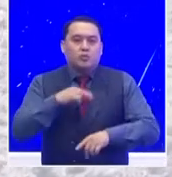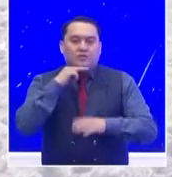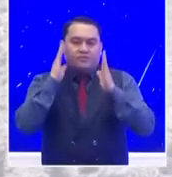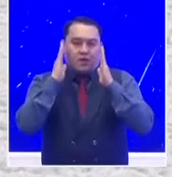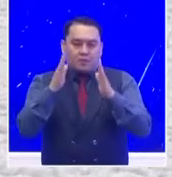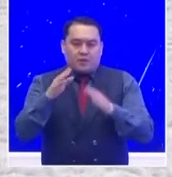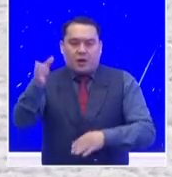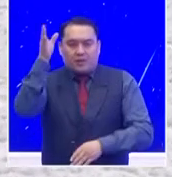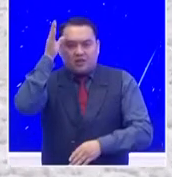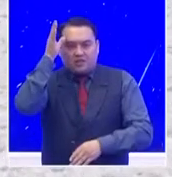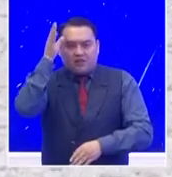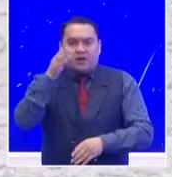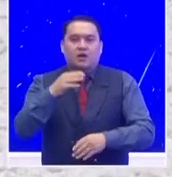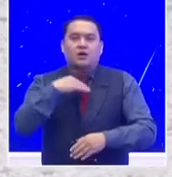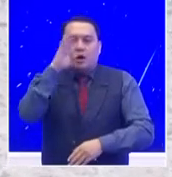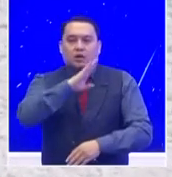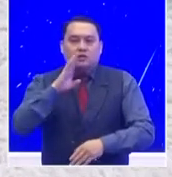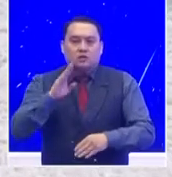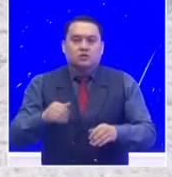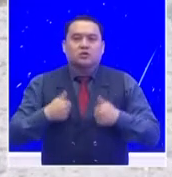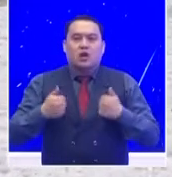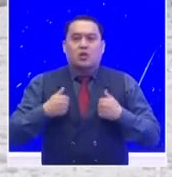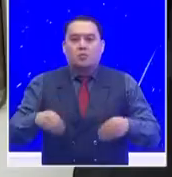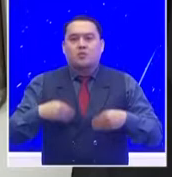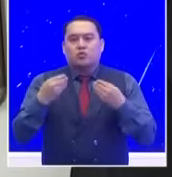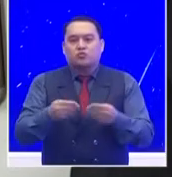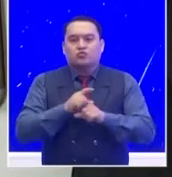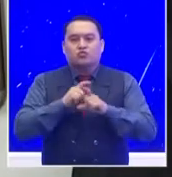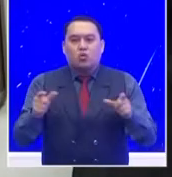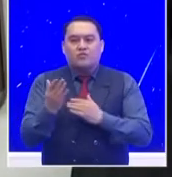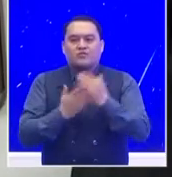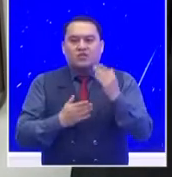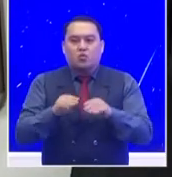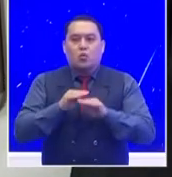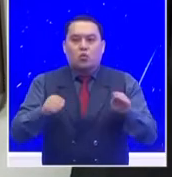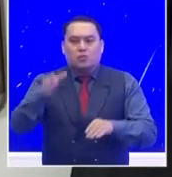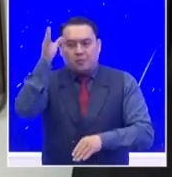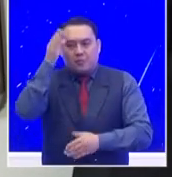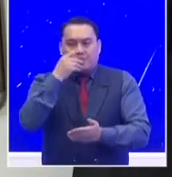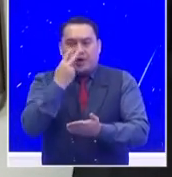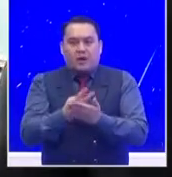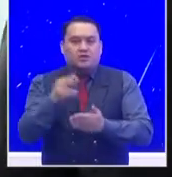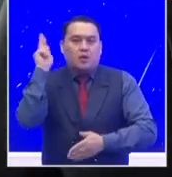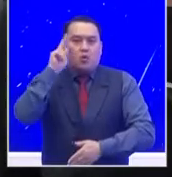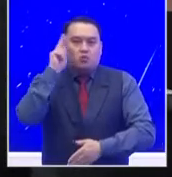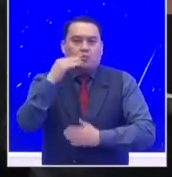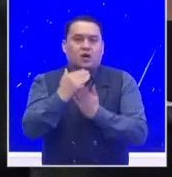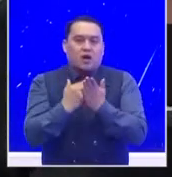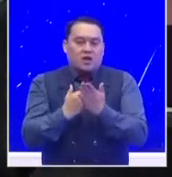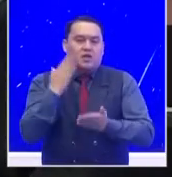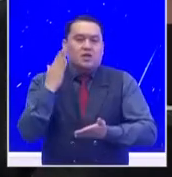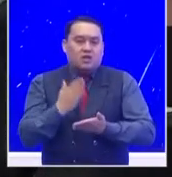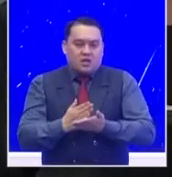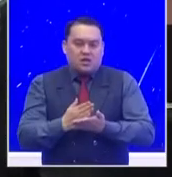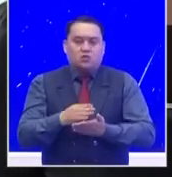уделяется образованию. Родители стараются отдать детей в престижные школы с высоким уровнем показателя обучающих программ. Есть